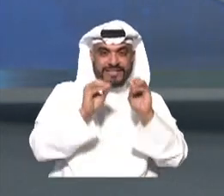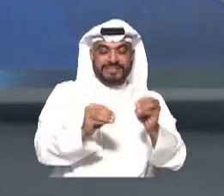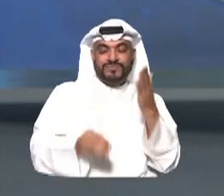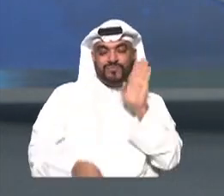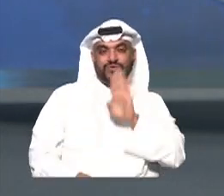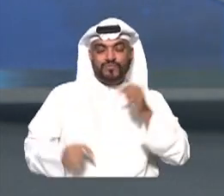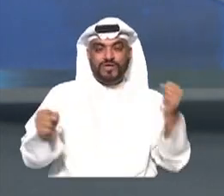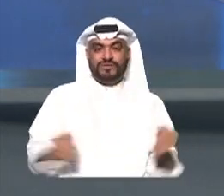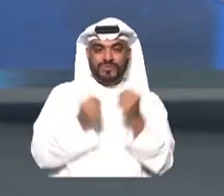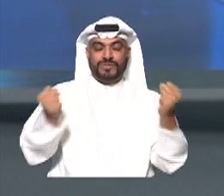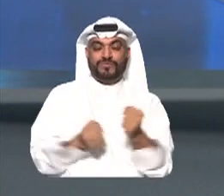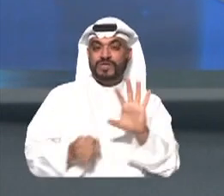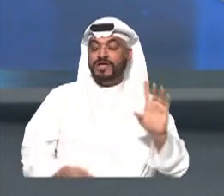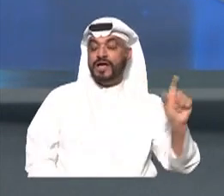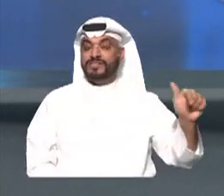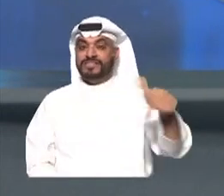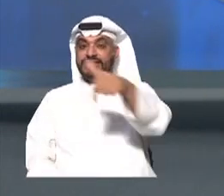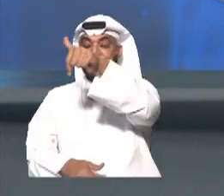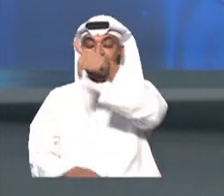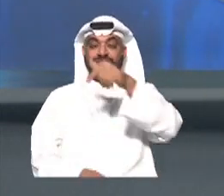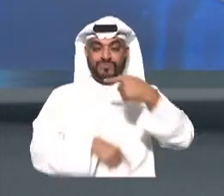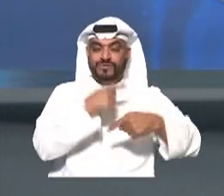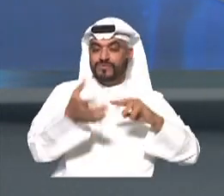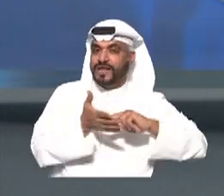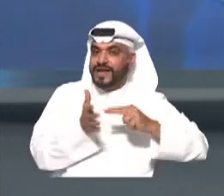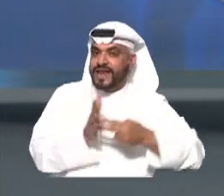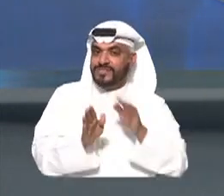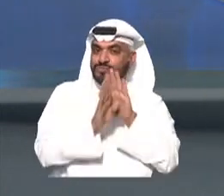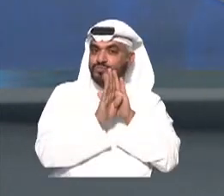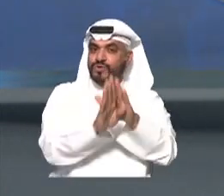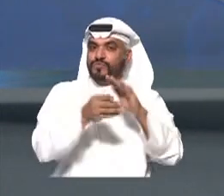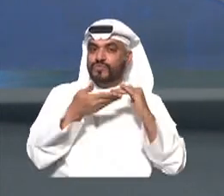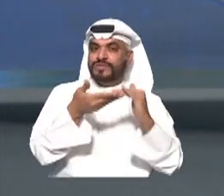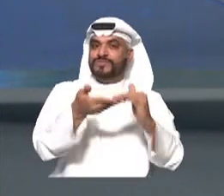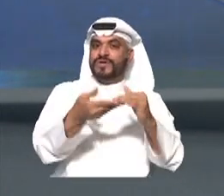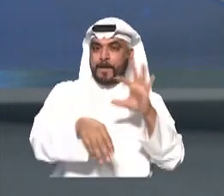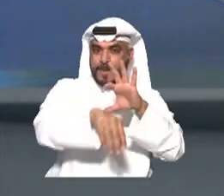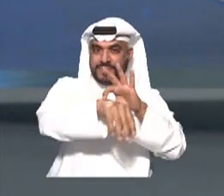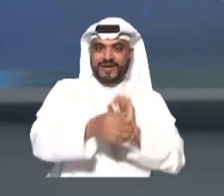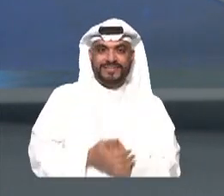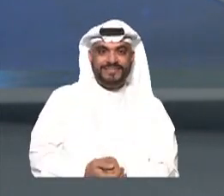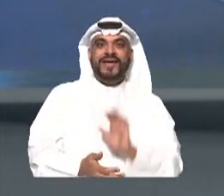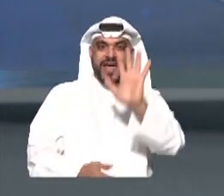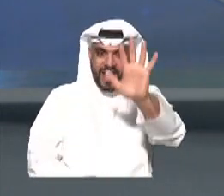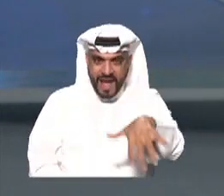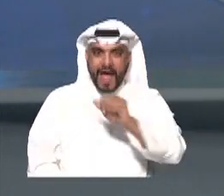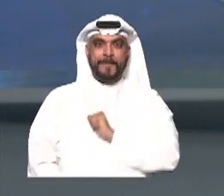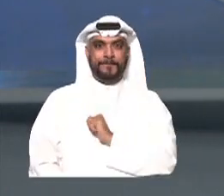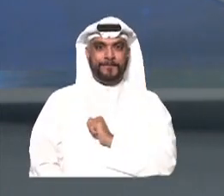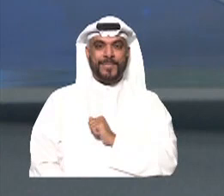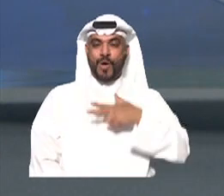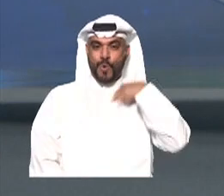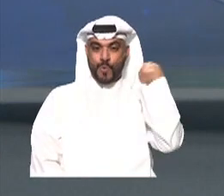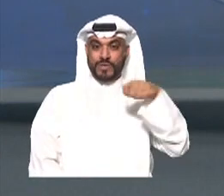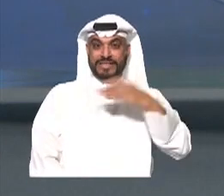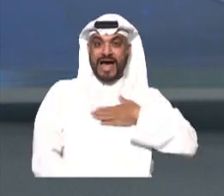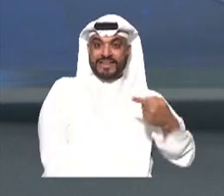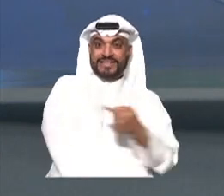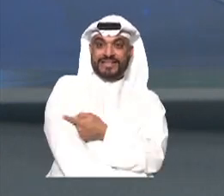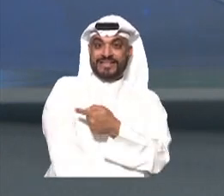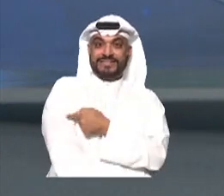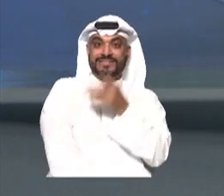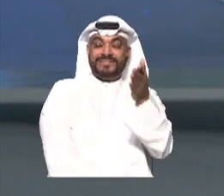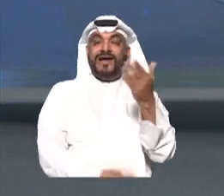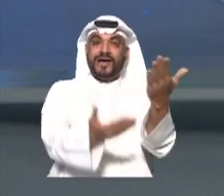والتدريب لمدة 6 أشهر لمساندة الطاقم الطبي. نعم، وجاءت هذه الخطوة بعد نجاح التجربة في